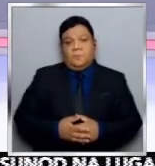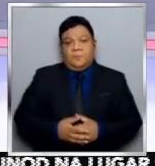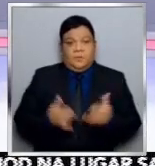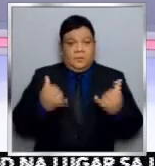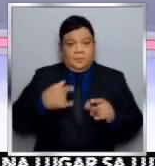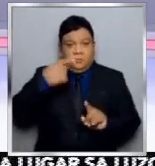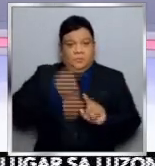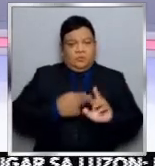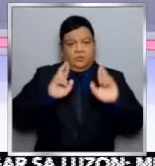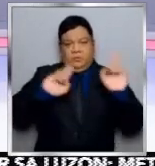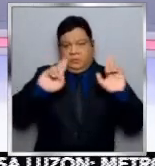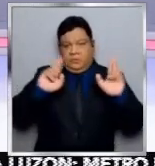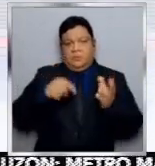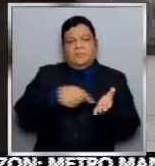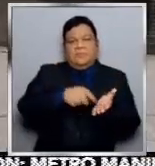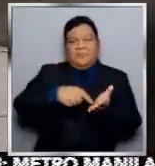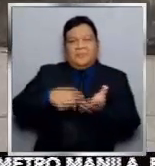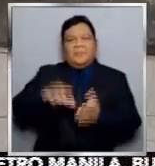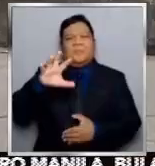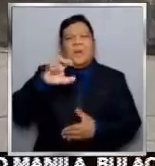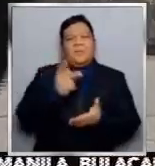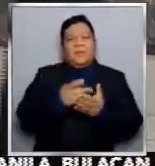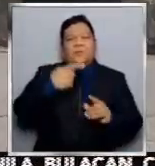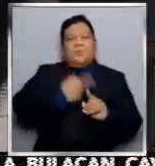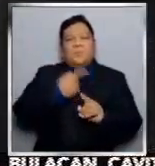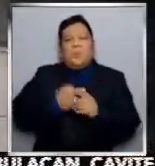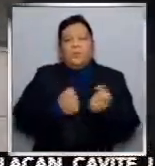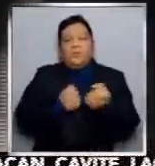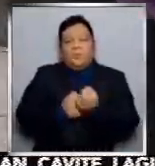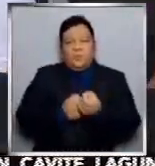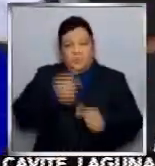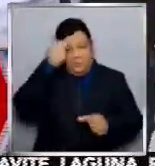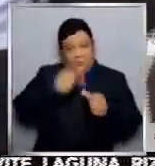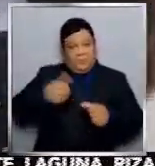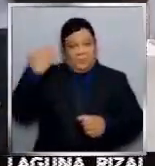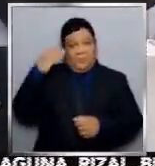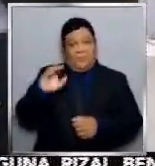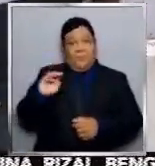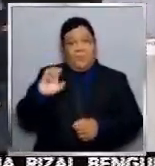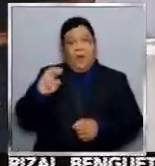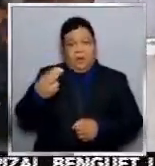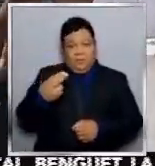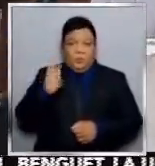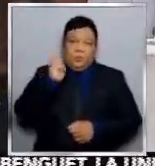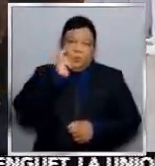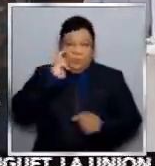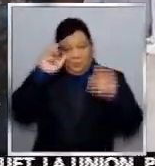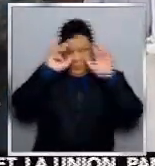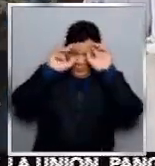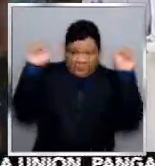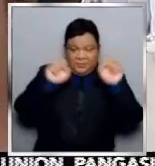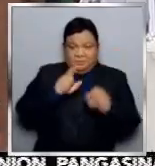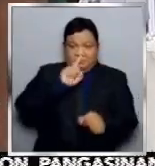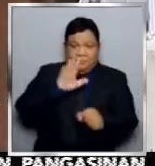na buwan ng ayuda. Yan po yung inaprubahan ni Pangulong Duterte noon pang Marso at ipinangako ng DSWD na matatapos